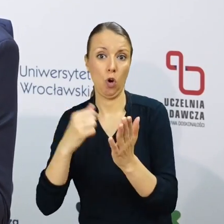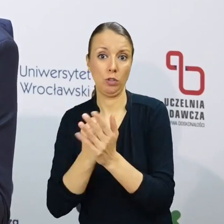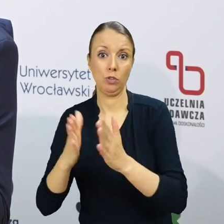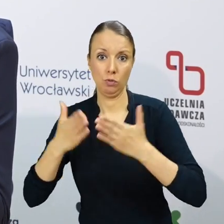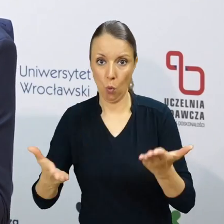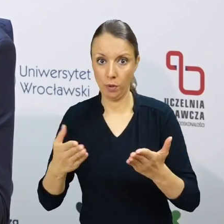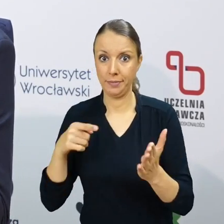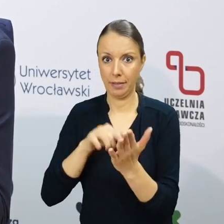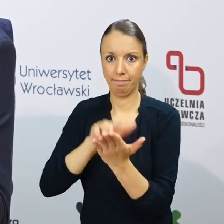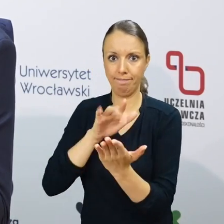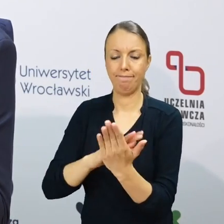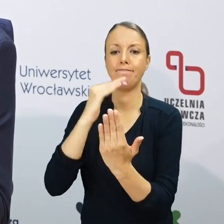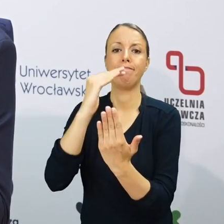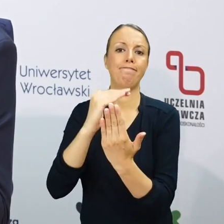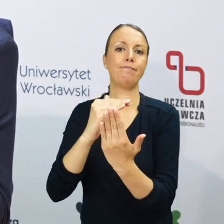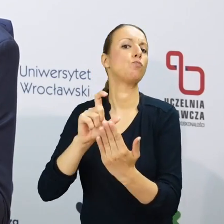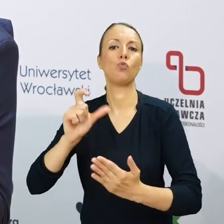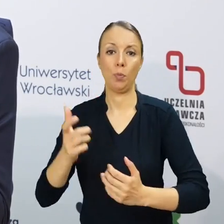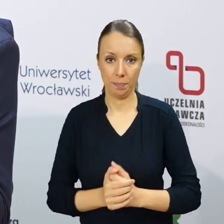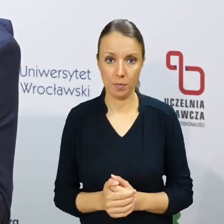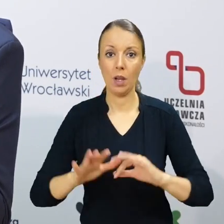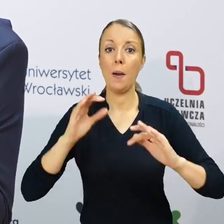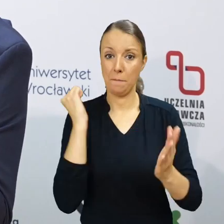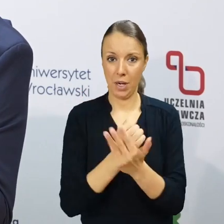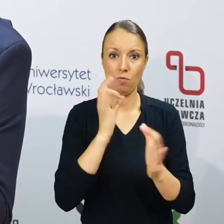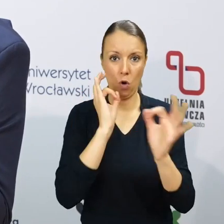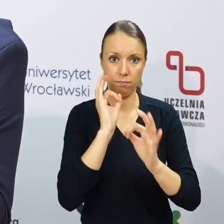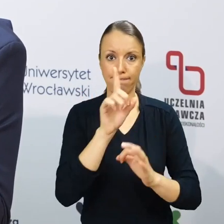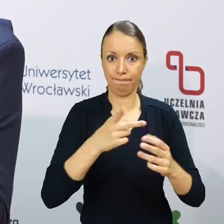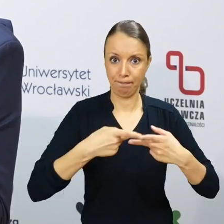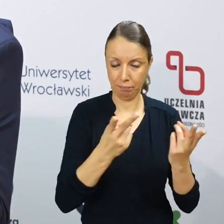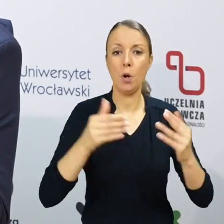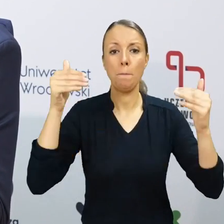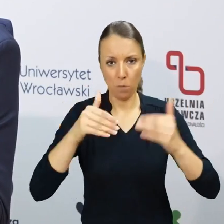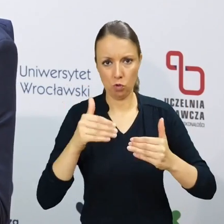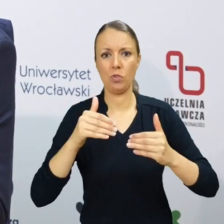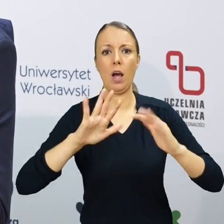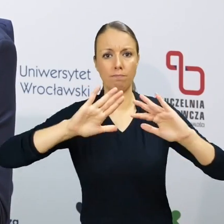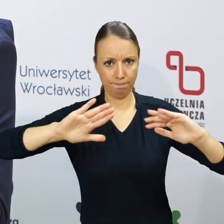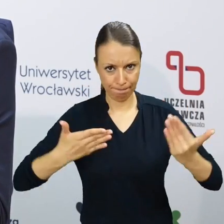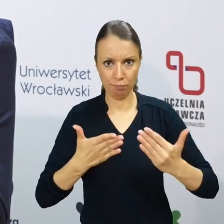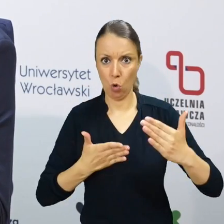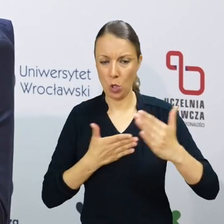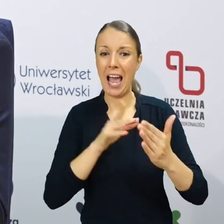zarówno prawo dostępu do informacji publicznej może być ograniczane, ale tylko wtedy, gdy jest to